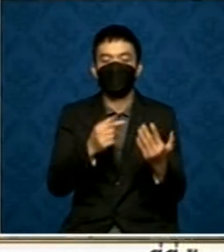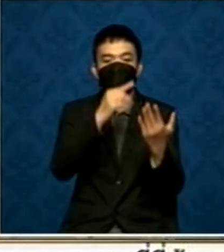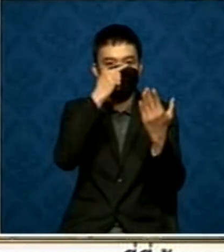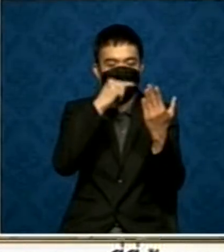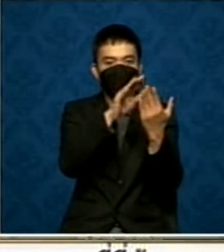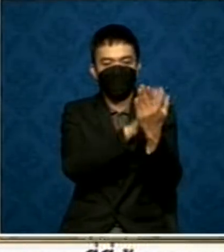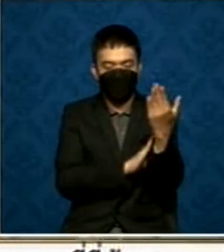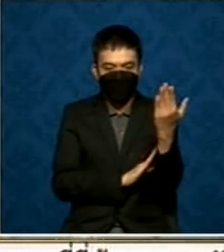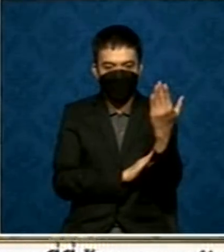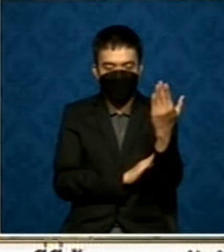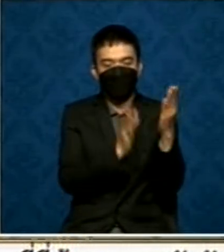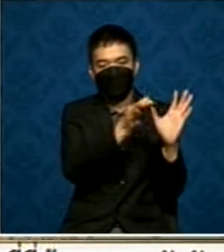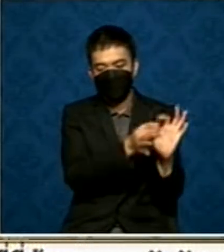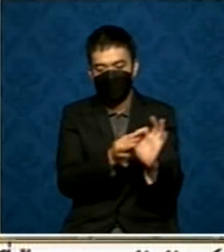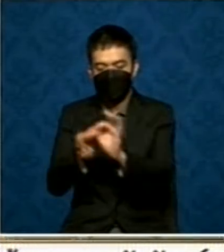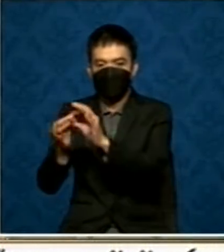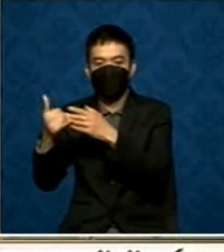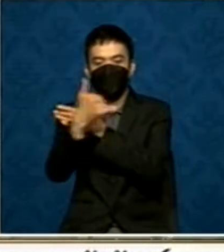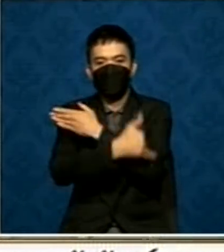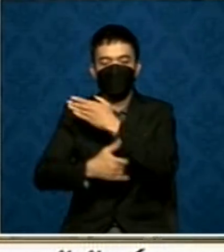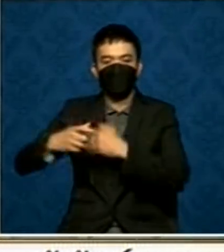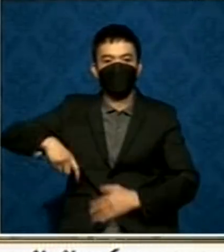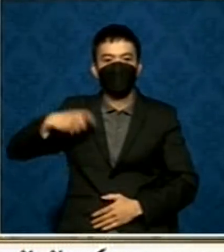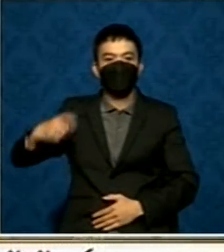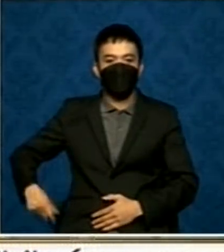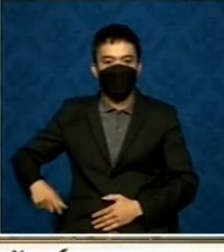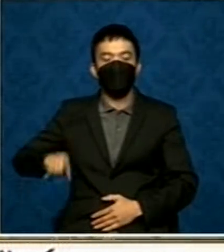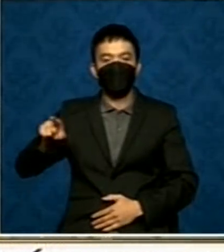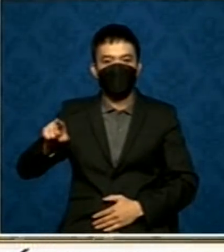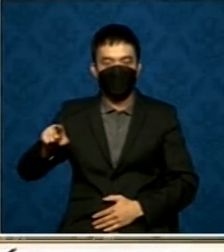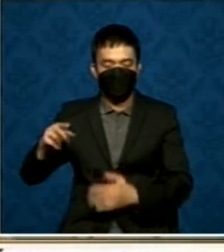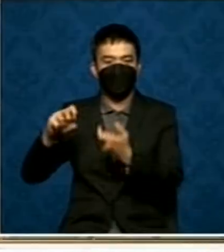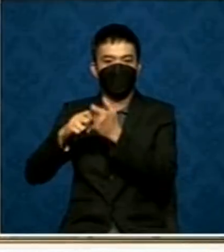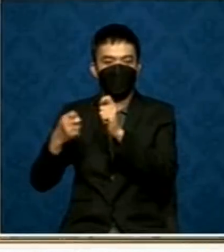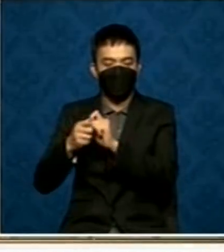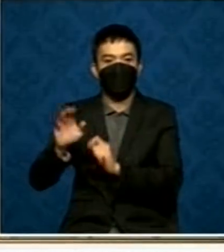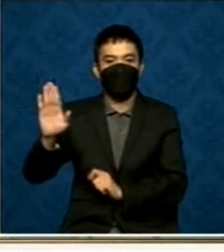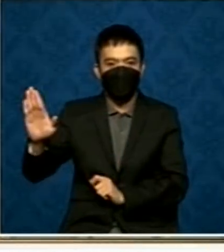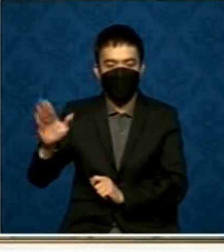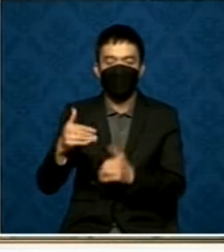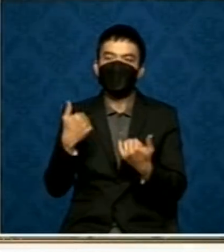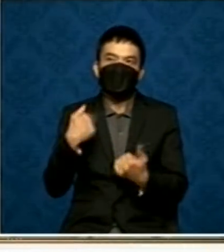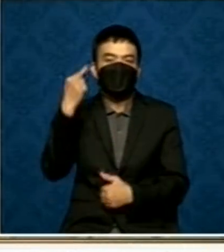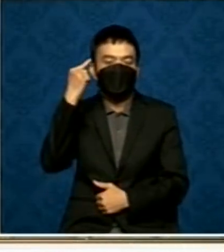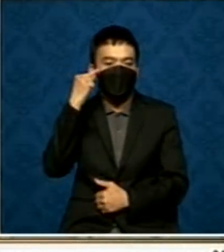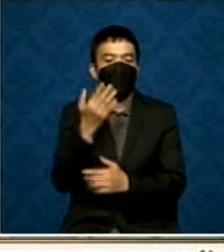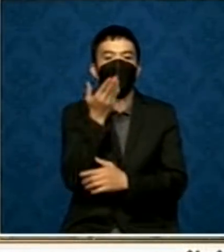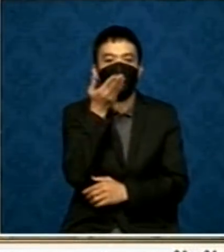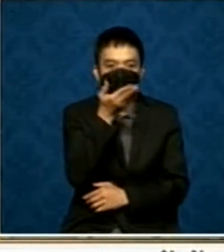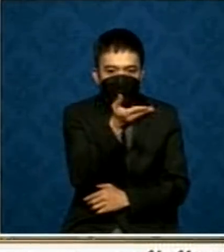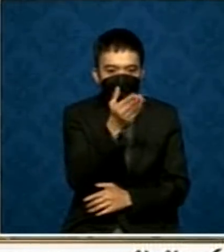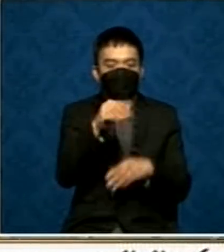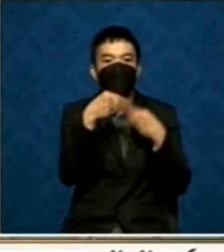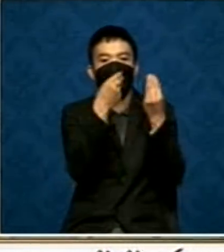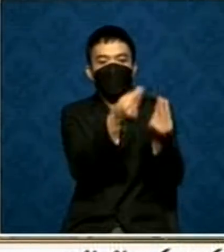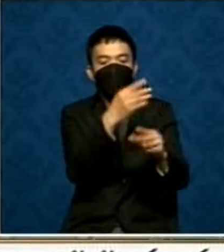่อเมีมาและโยเฉพาะต่อสนาหารณเมนมานี้ ทำให้มีคำรองขอ ต่อไทยให้